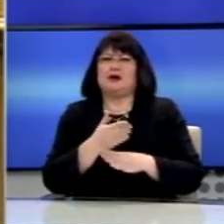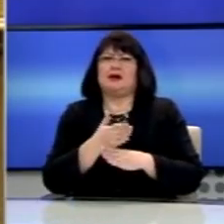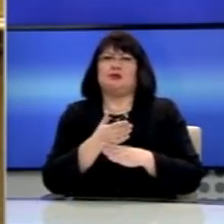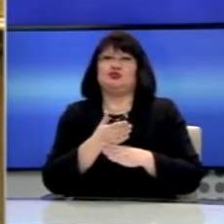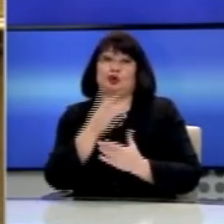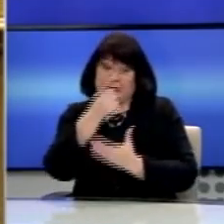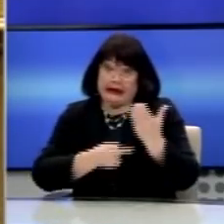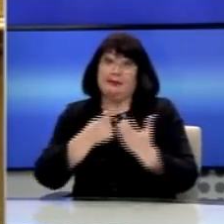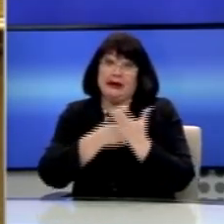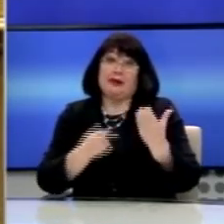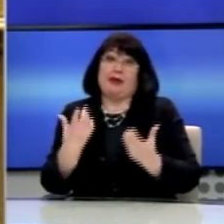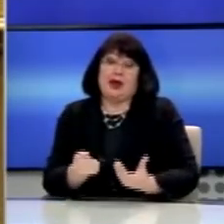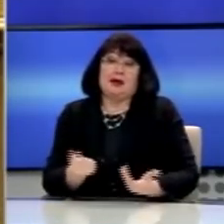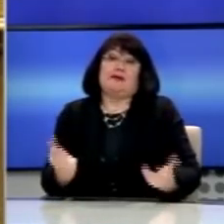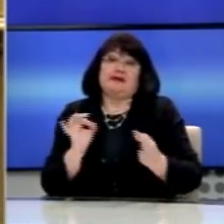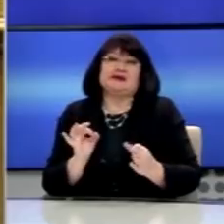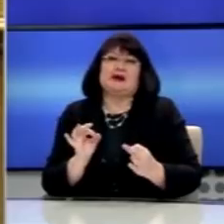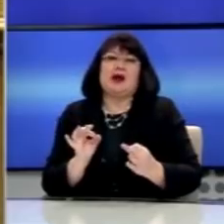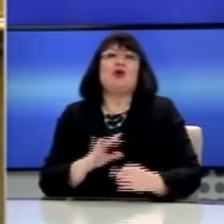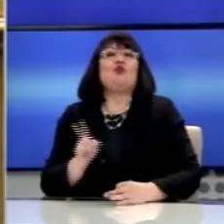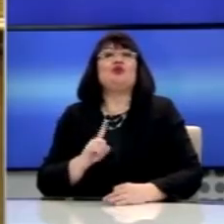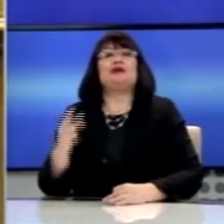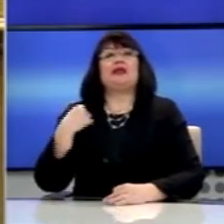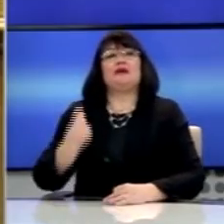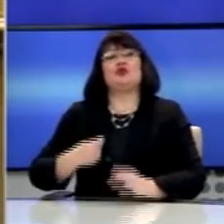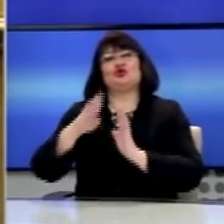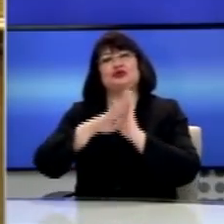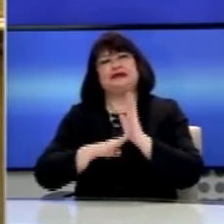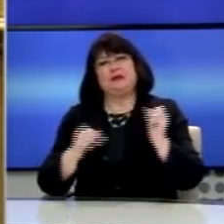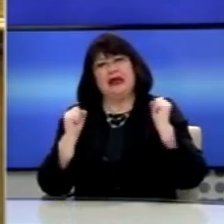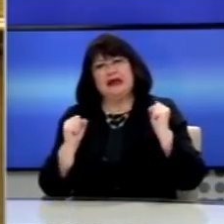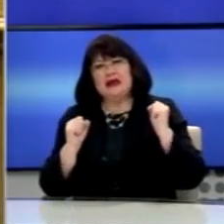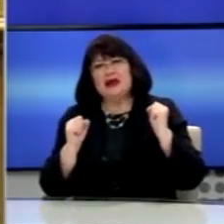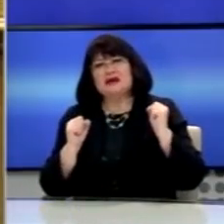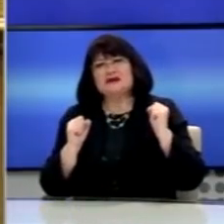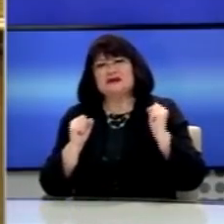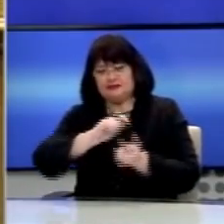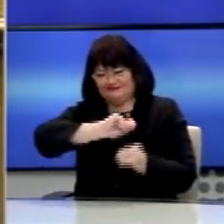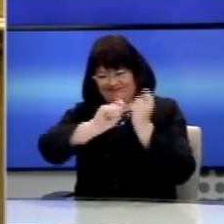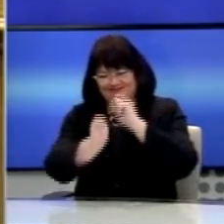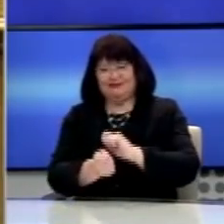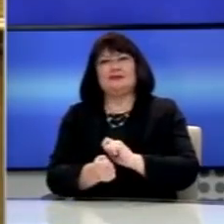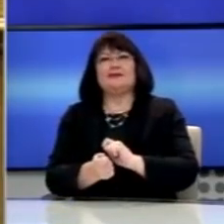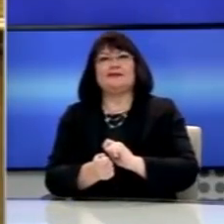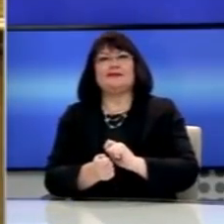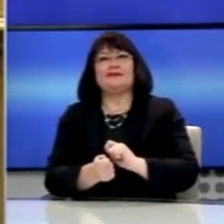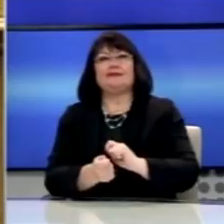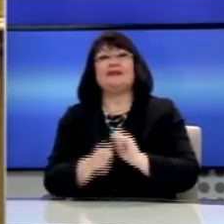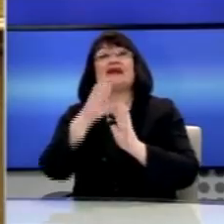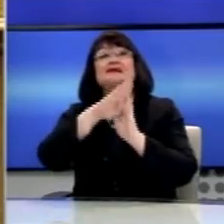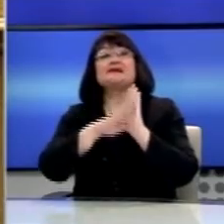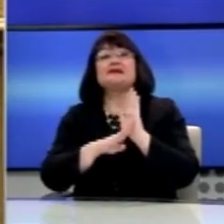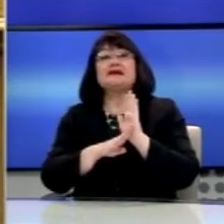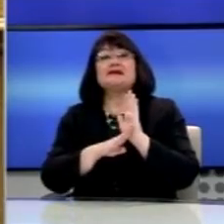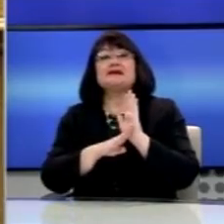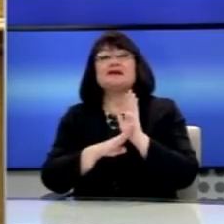τις ελλείψεις, ούτε το γεγονός ότι το δημόσιο σύστημα υγείας έχει μετατραπεί σε σύστημα